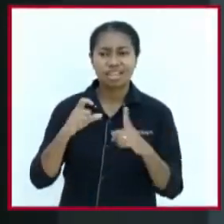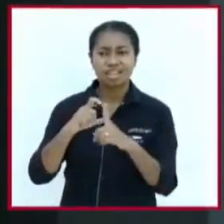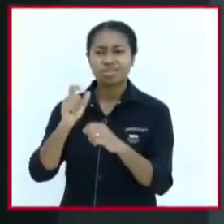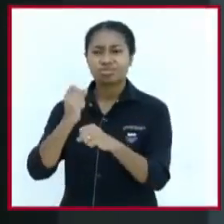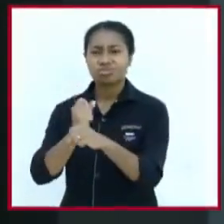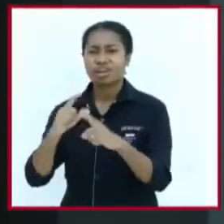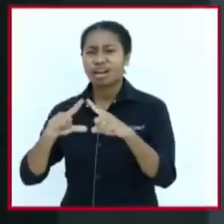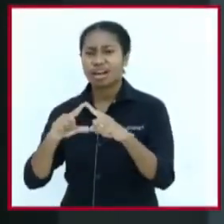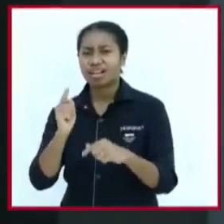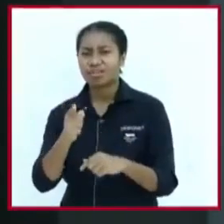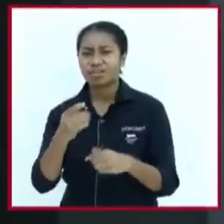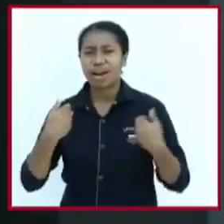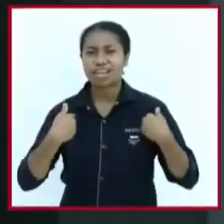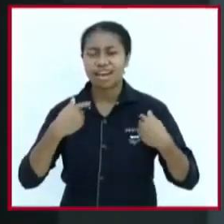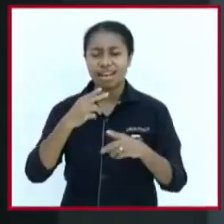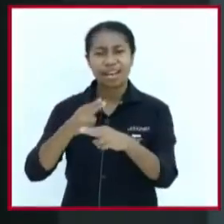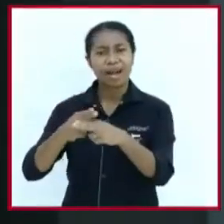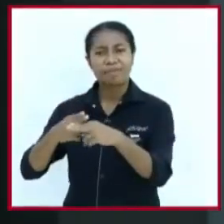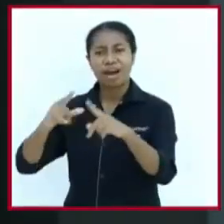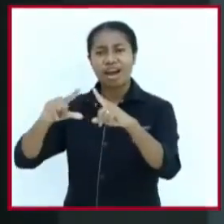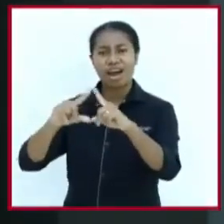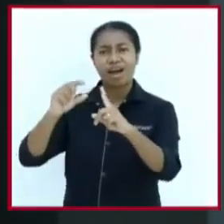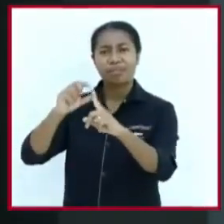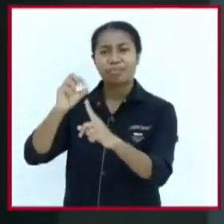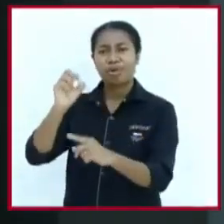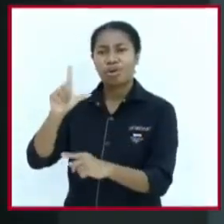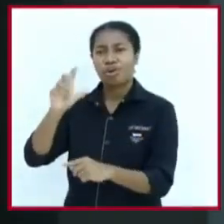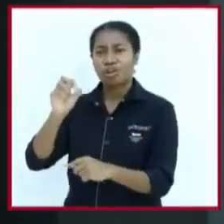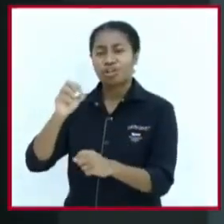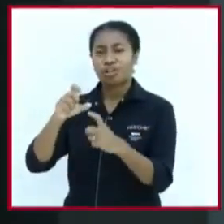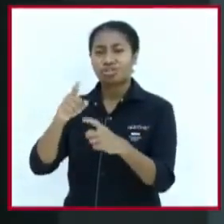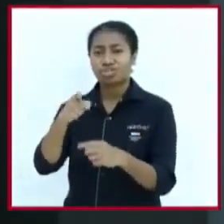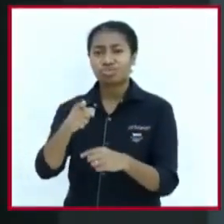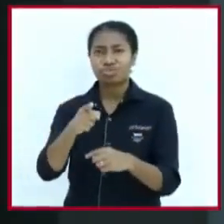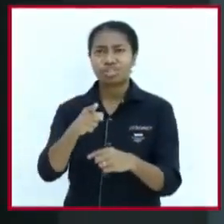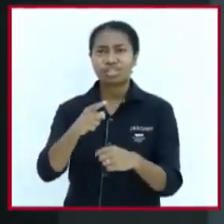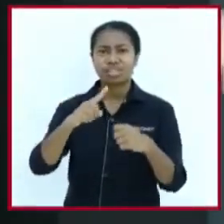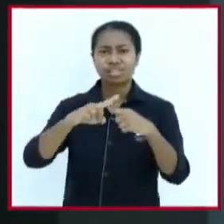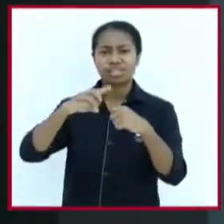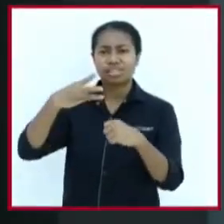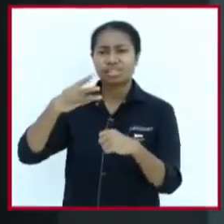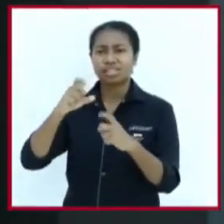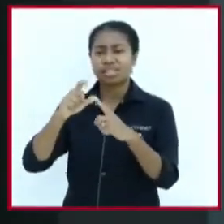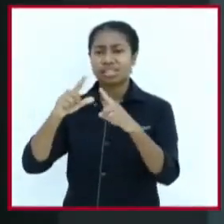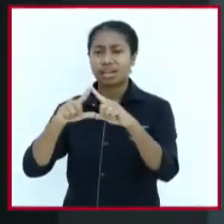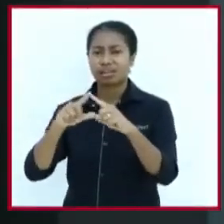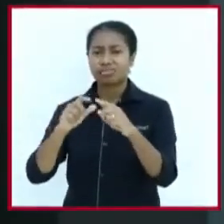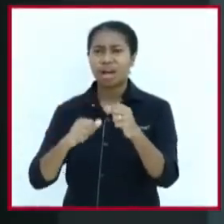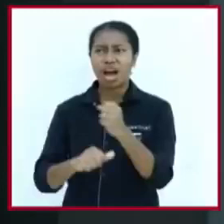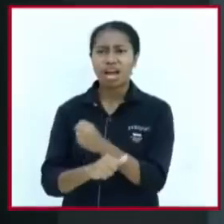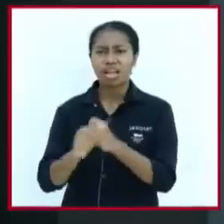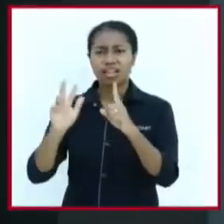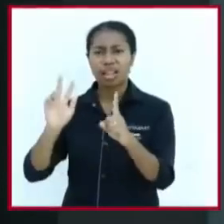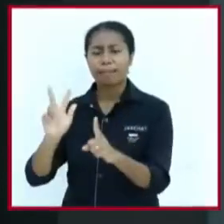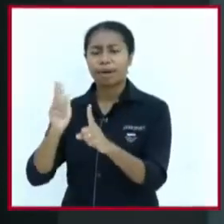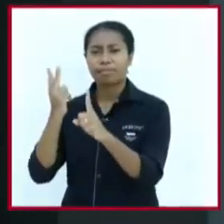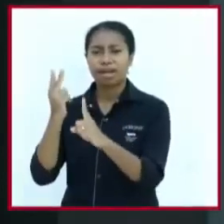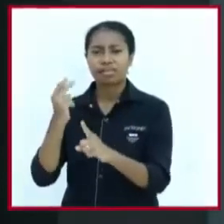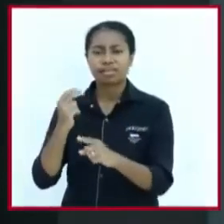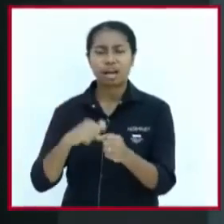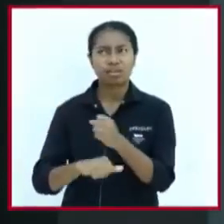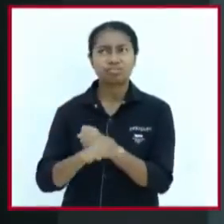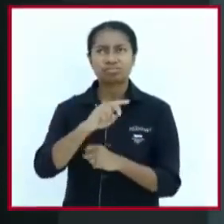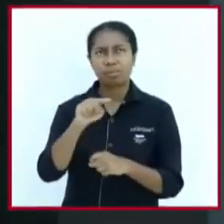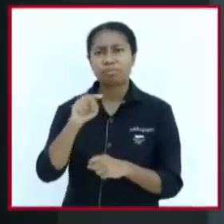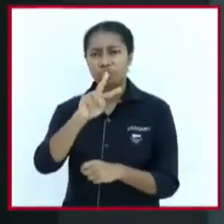aleksandria karena memang dia jago di dalam berdebat di kisah 18 itu air 28 Nah dari siapapun